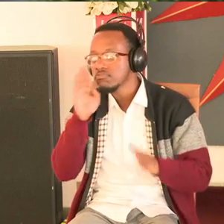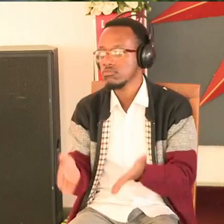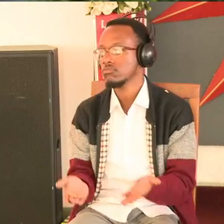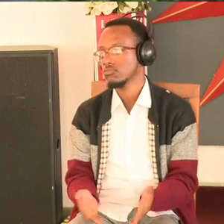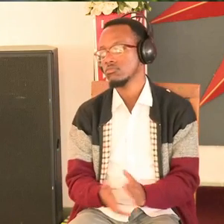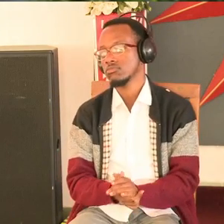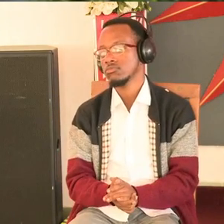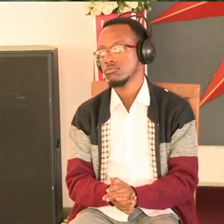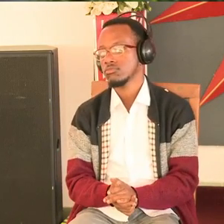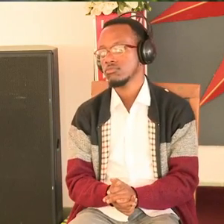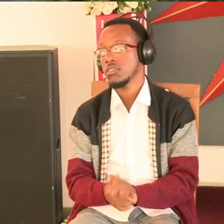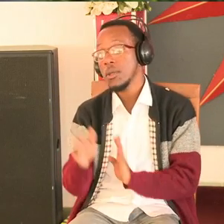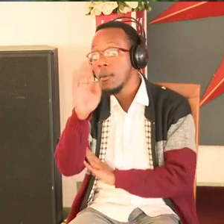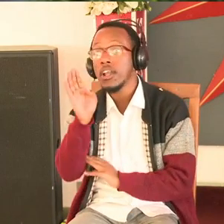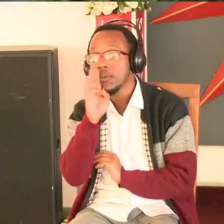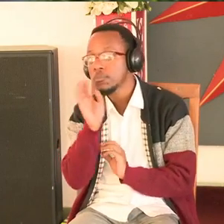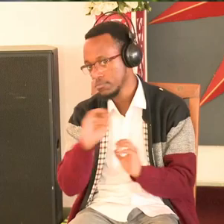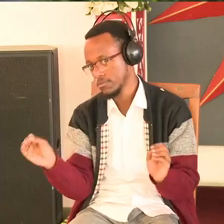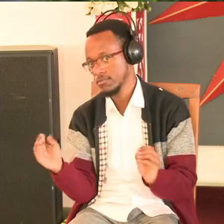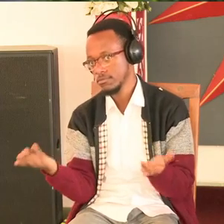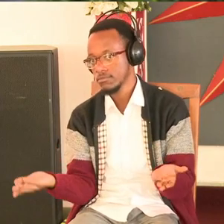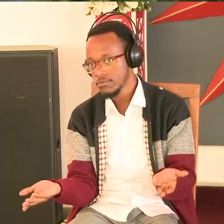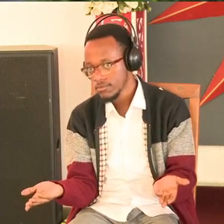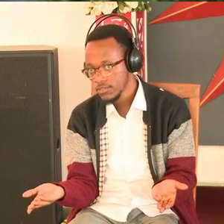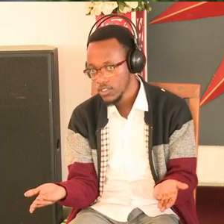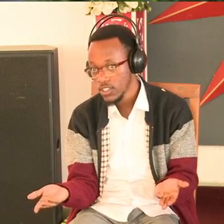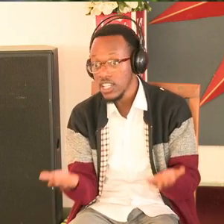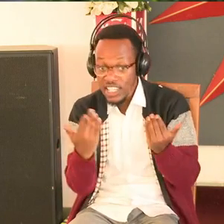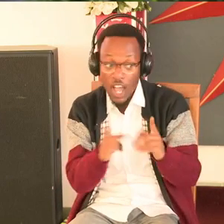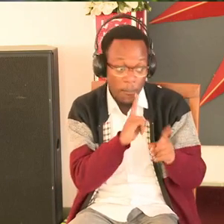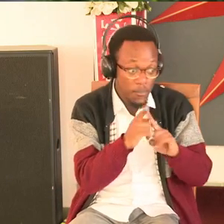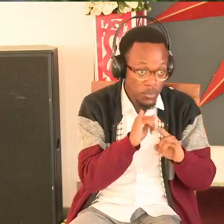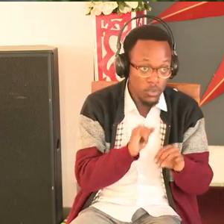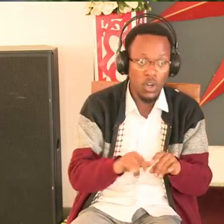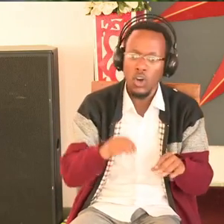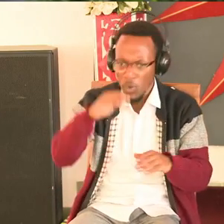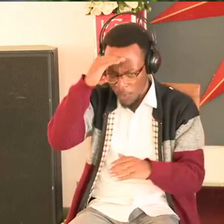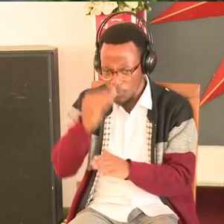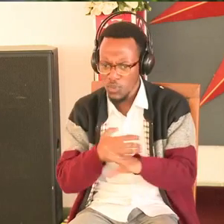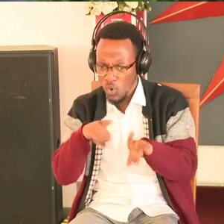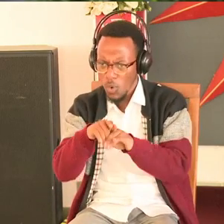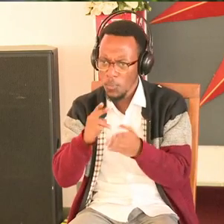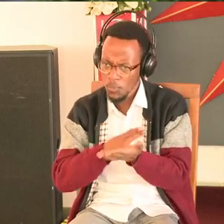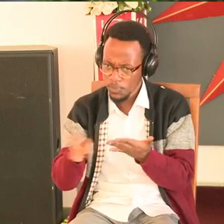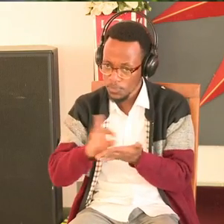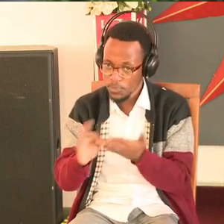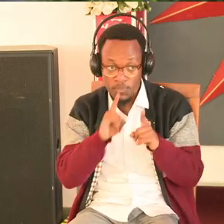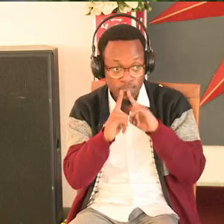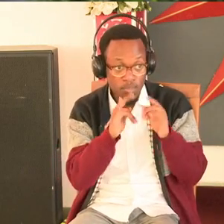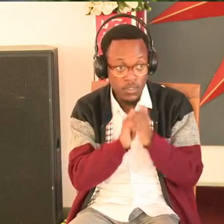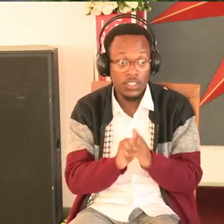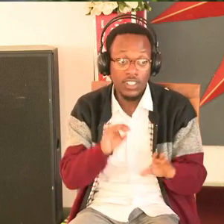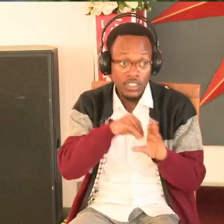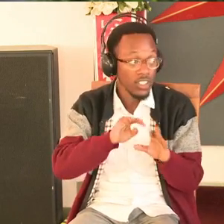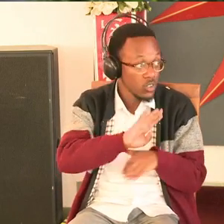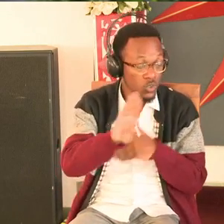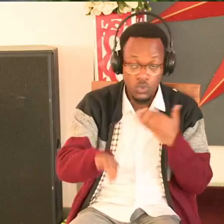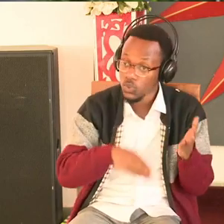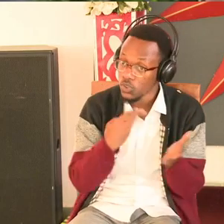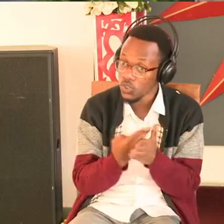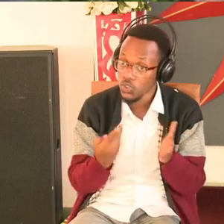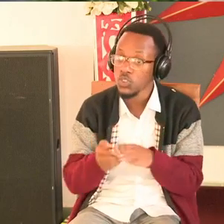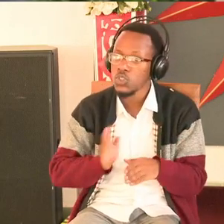dit l'Écriture. Ah non, haratinda jirwa kwizera nkuko ibyanditswe bivuga mu bintu byose